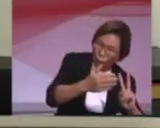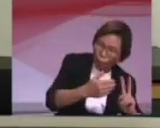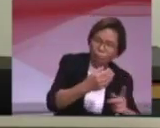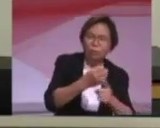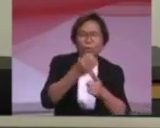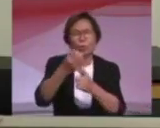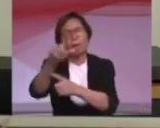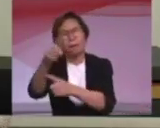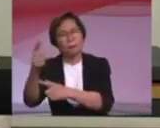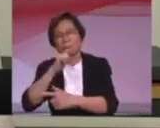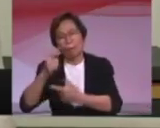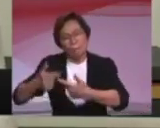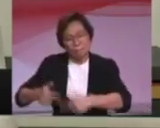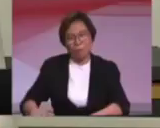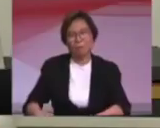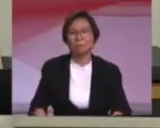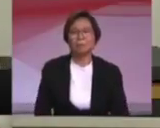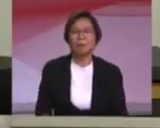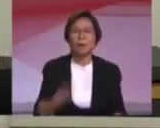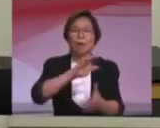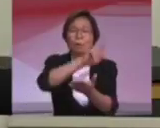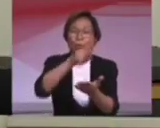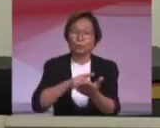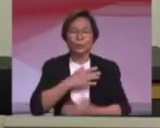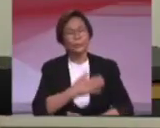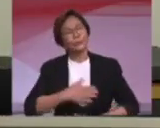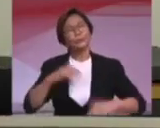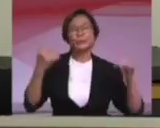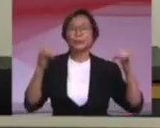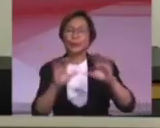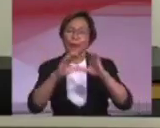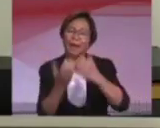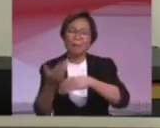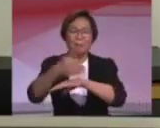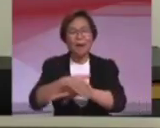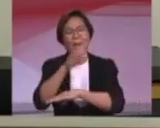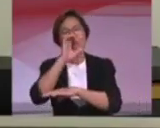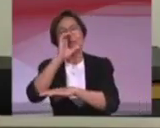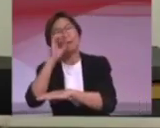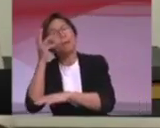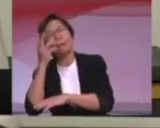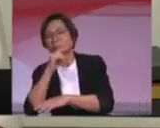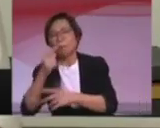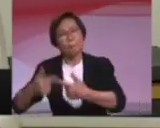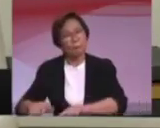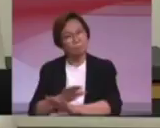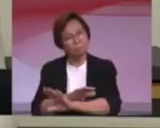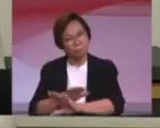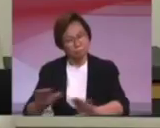dan sebagainya tidak dibenarkan. Pusat hiburan tentu saja seperti kelab malam tidak dibenarkan. Walau